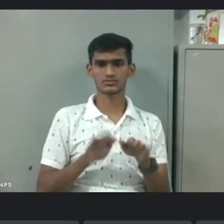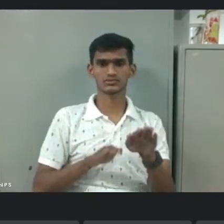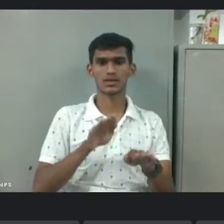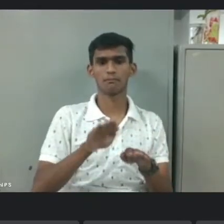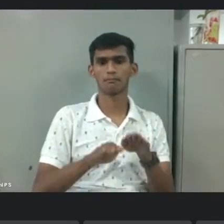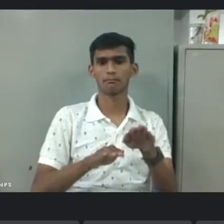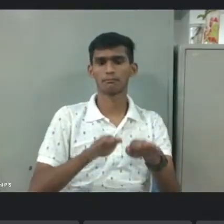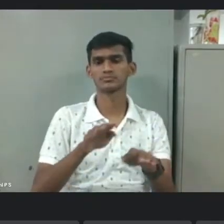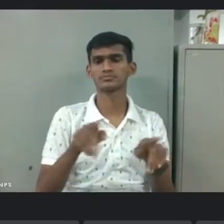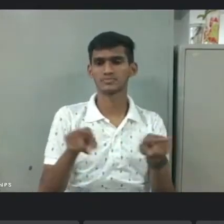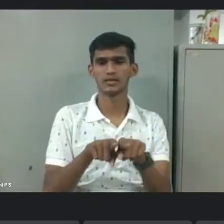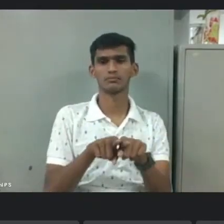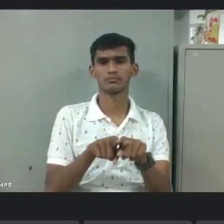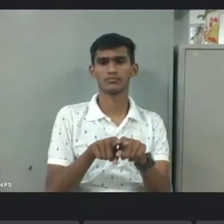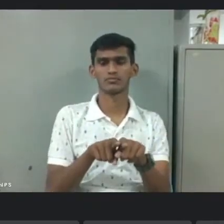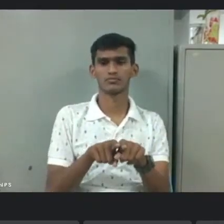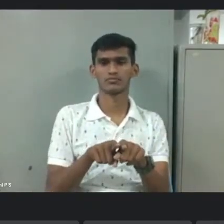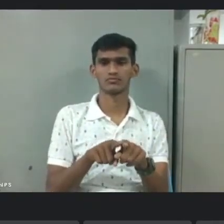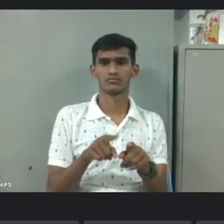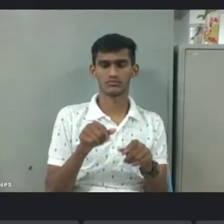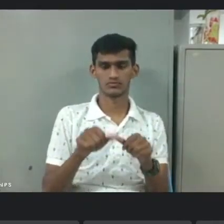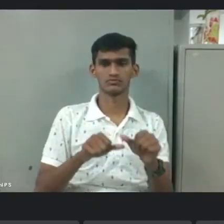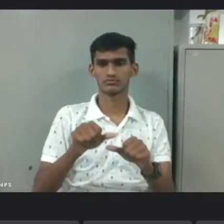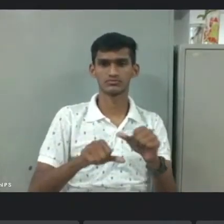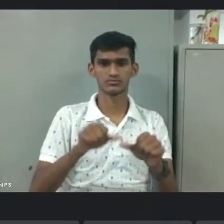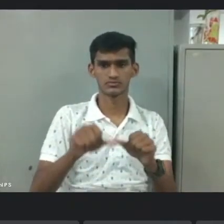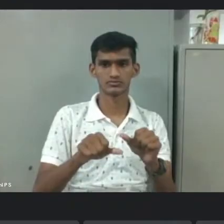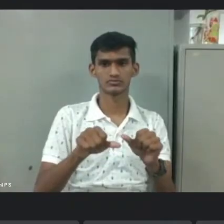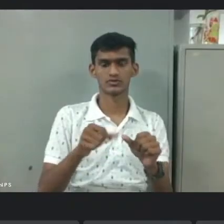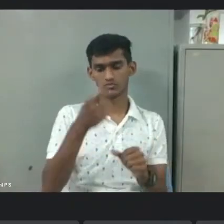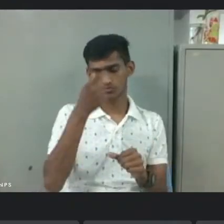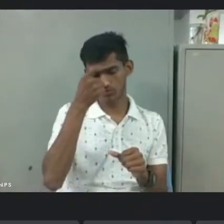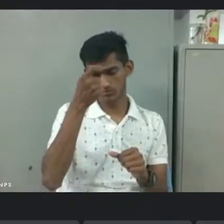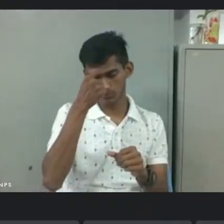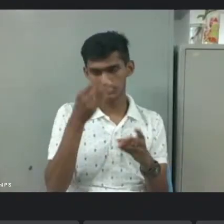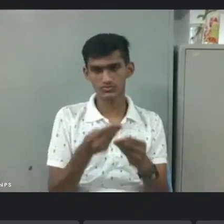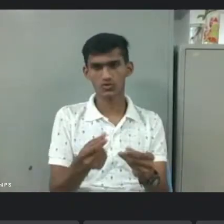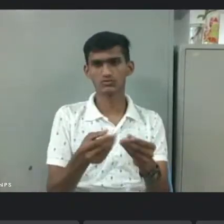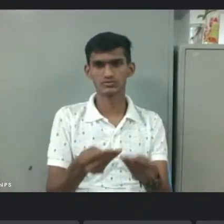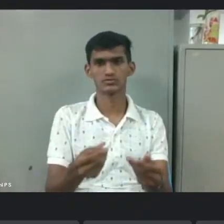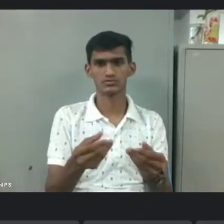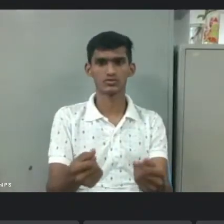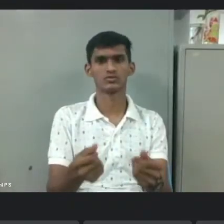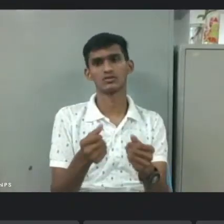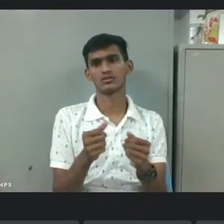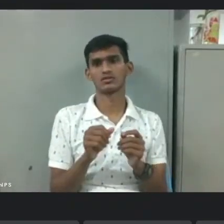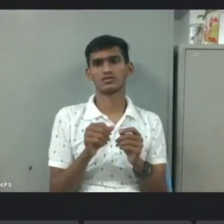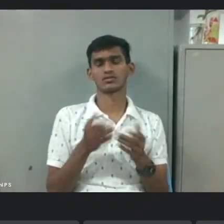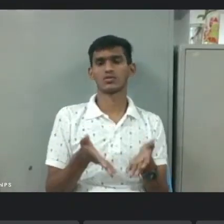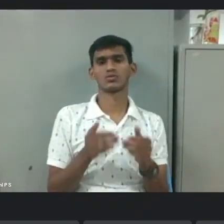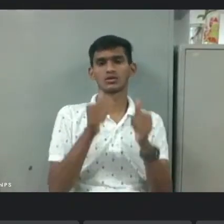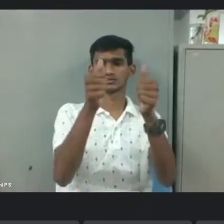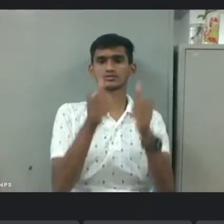സ്റ്റെപ്പായിട്ട്, 1 by 1 ആയിട്ട് നമ്മളതിനെ ഓരോ ഇഷ്യൂസിനെയും ടാക്കിൾ ചെയ്താലാണ് നല്ലൊരു റിസൾട്ടിലേക്ക് എത്താൻ പറ്റുക. അപ്പോൾ